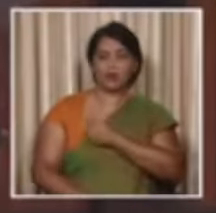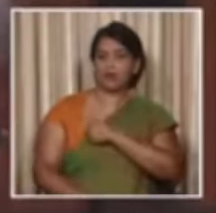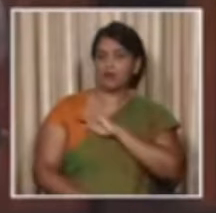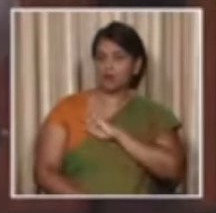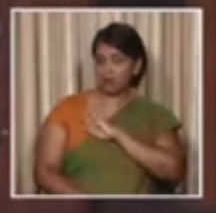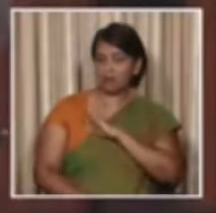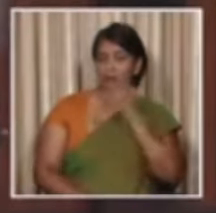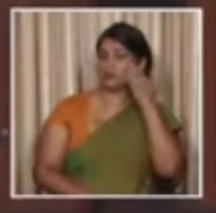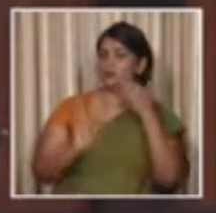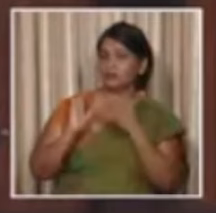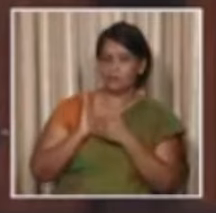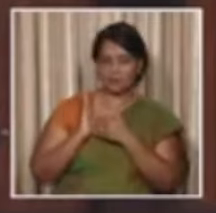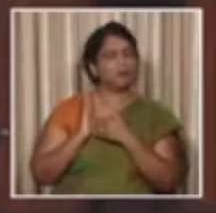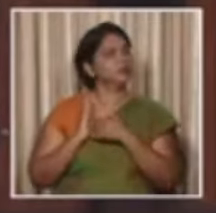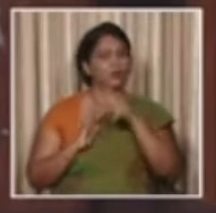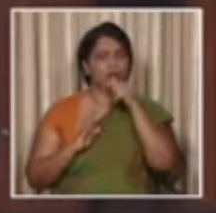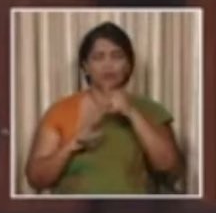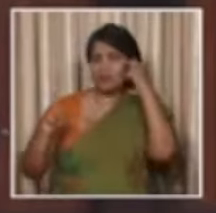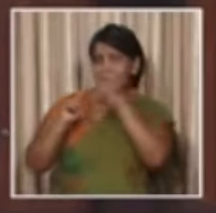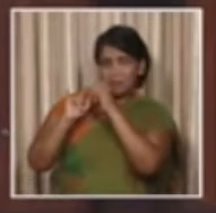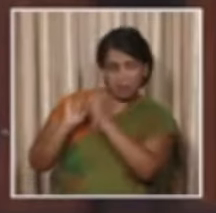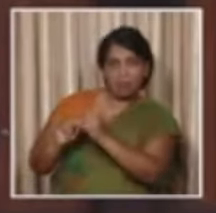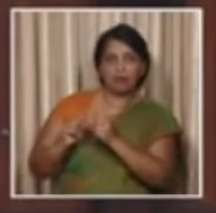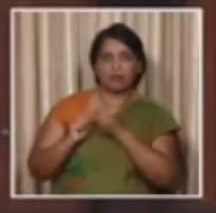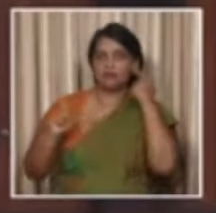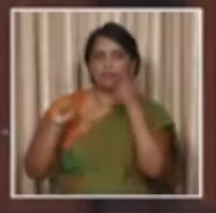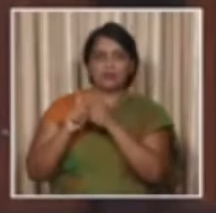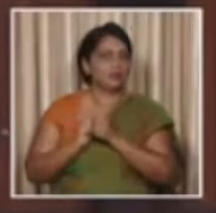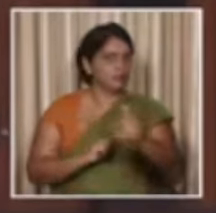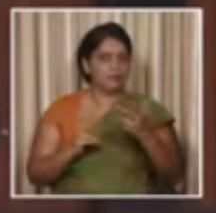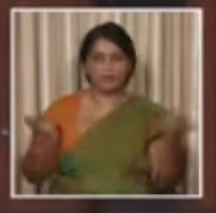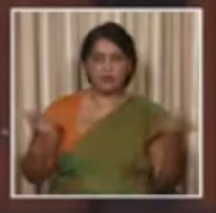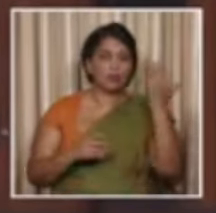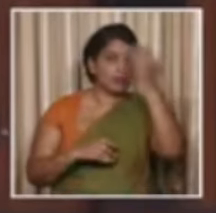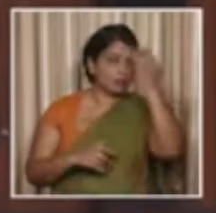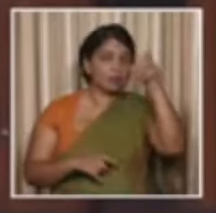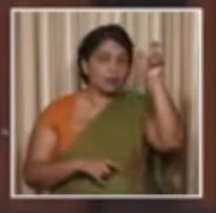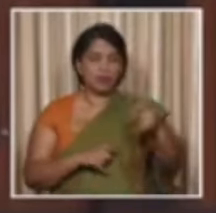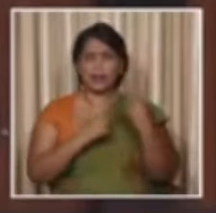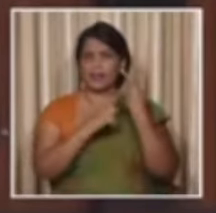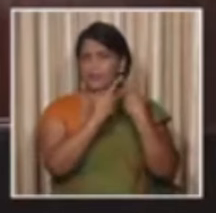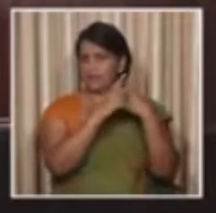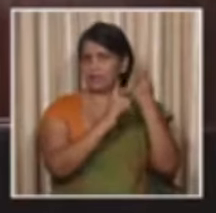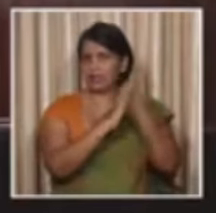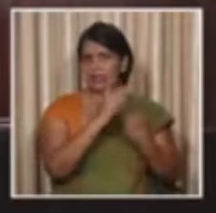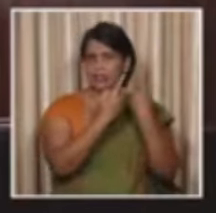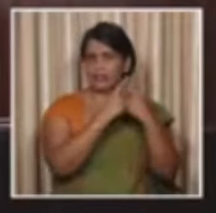ஒரு நீதி இதுதான் அடிப்படை பிரச்சனை அப்ப இன்னும் இன்னும் விசாரணை செய்து தான் விடுதலை செய்யணும்